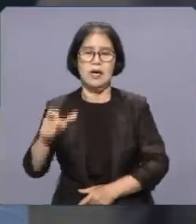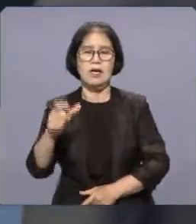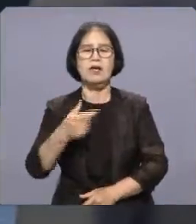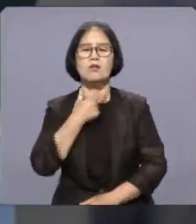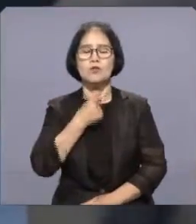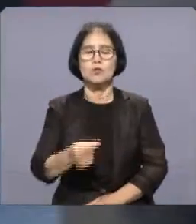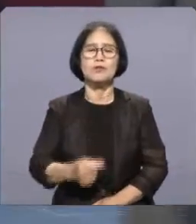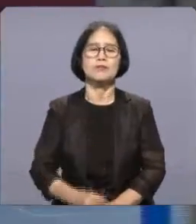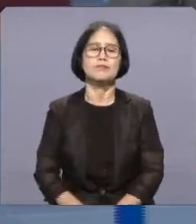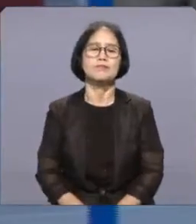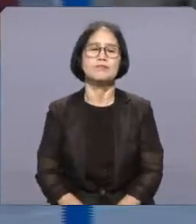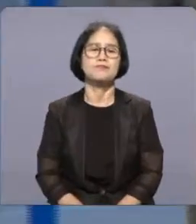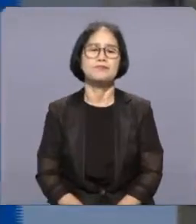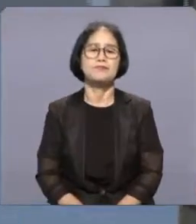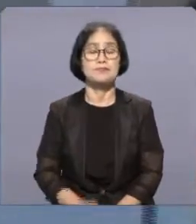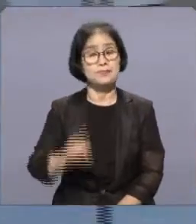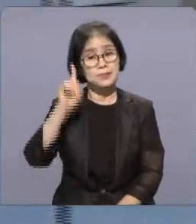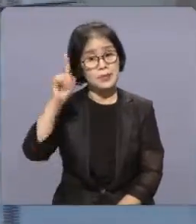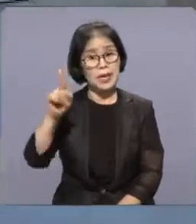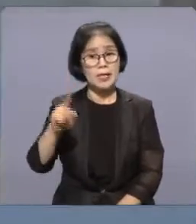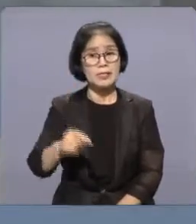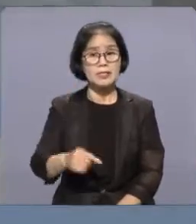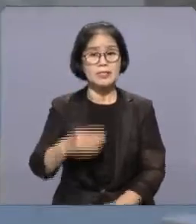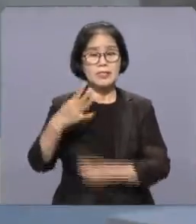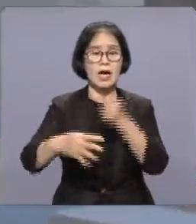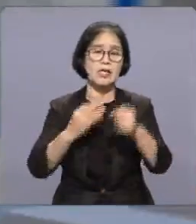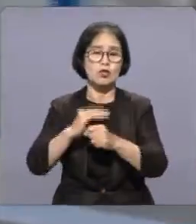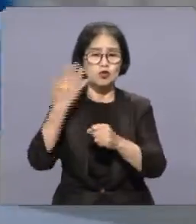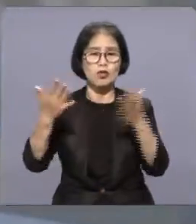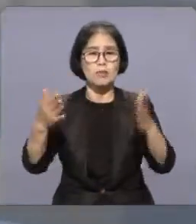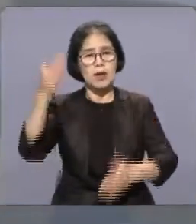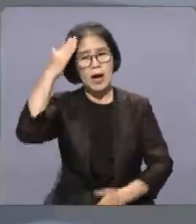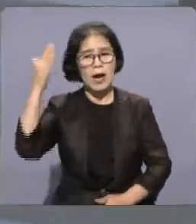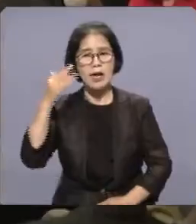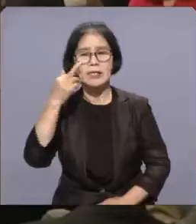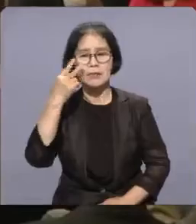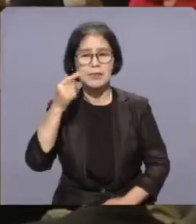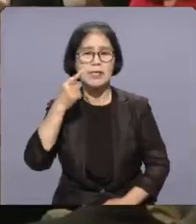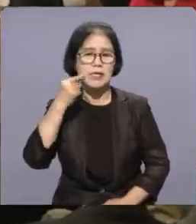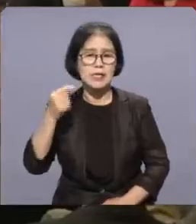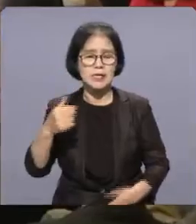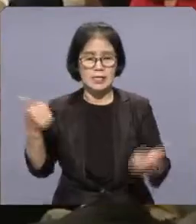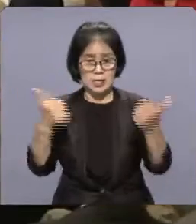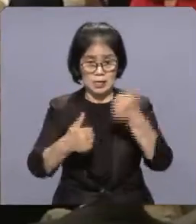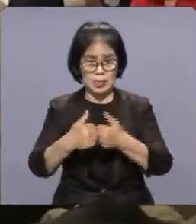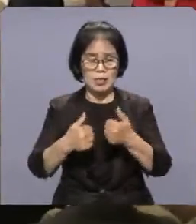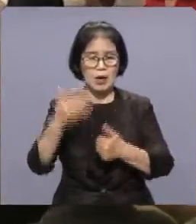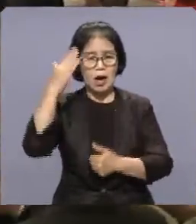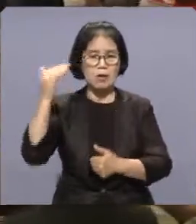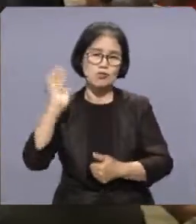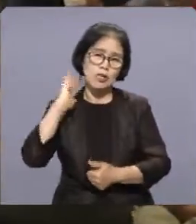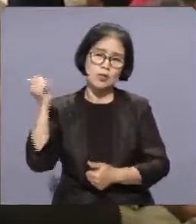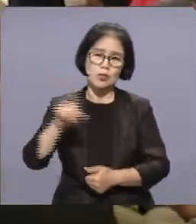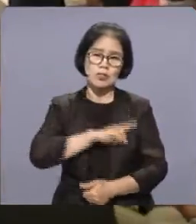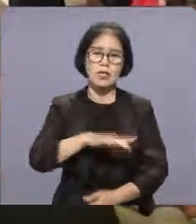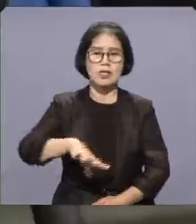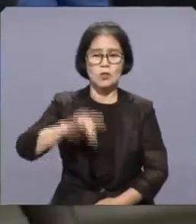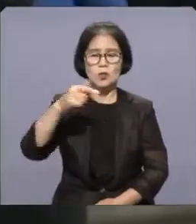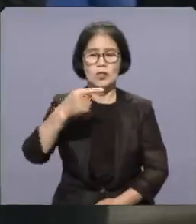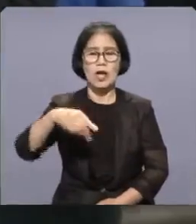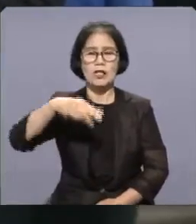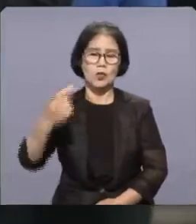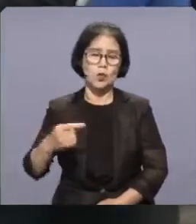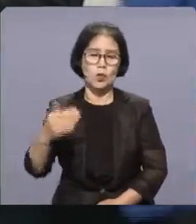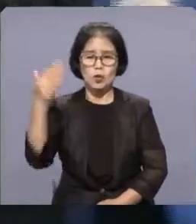합니다. 내일은 4년 9개월 만에 한미일 정상회담과 한국 대통령 최초의 나토